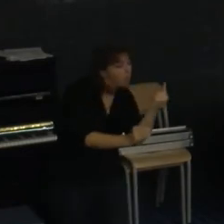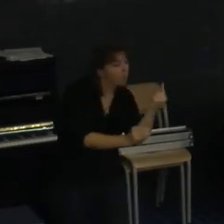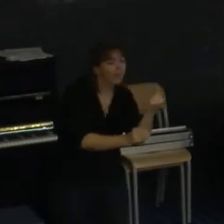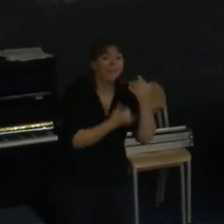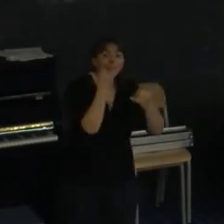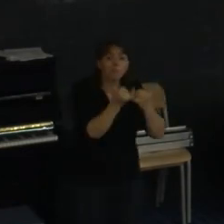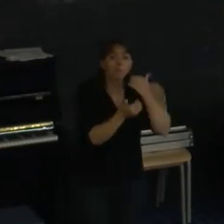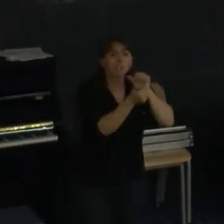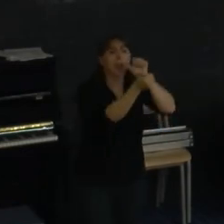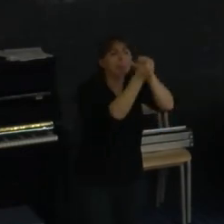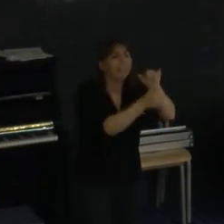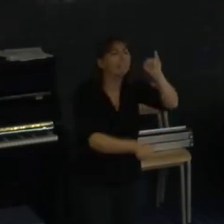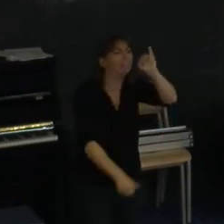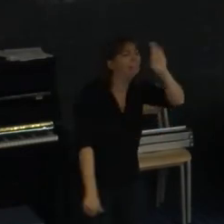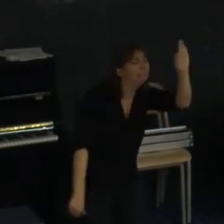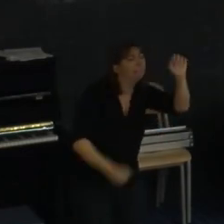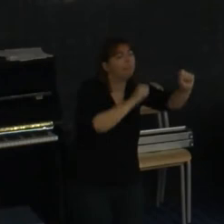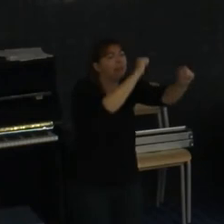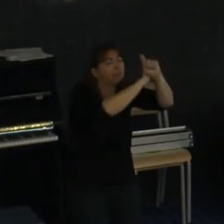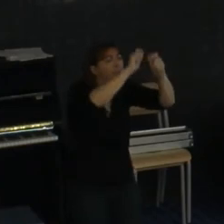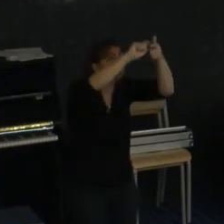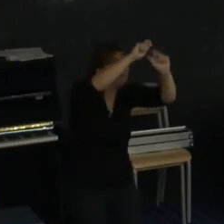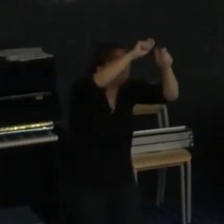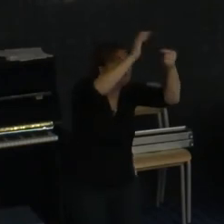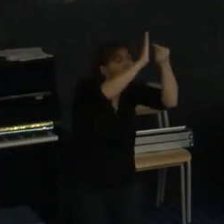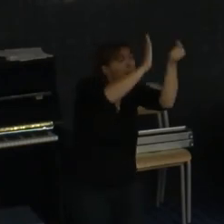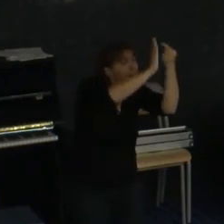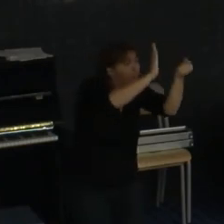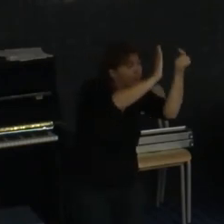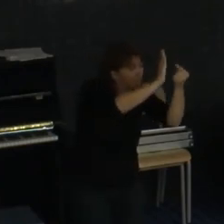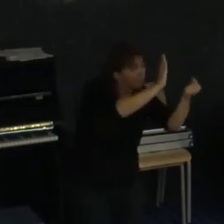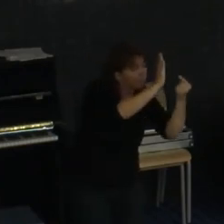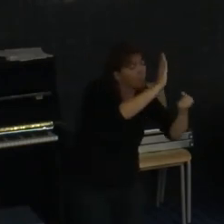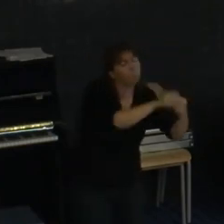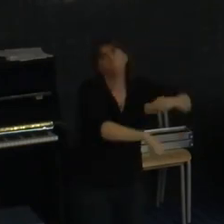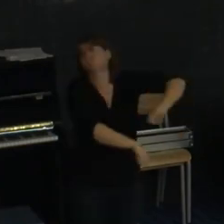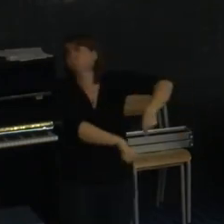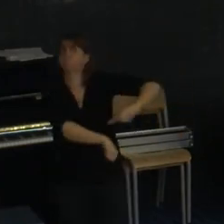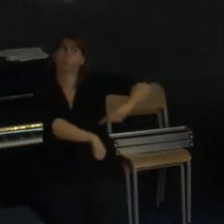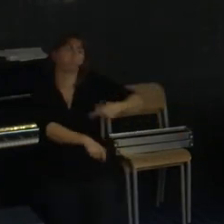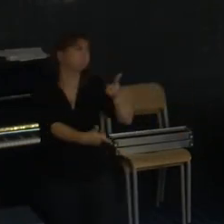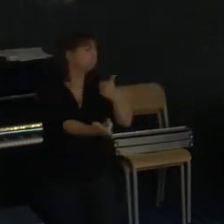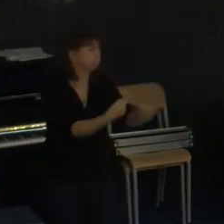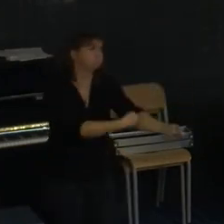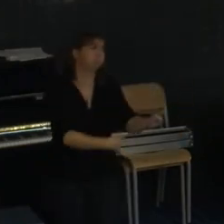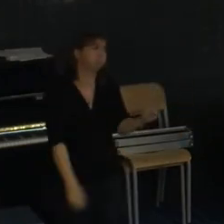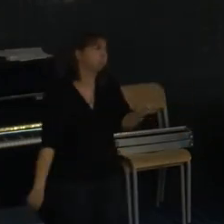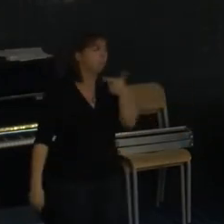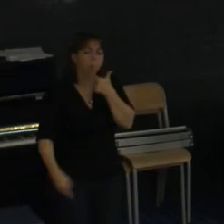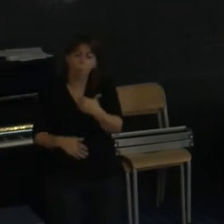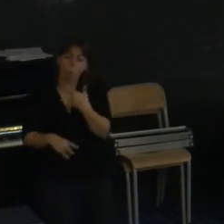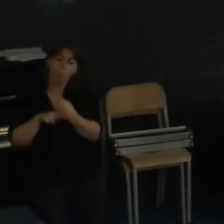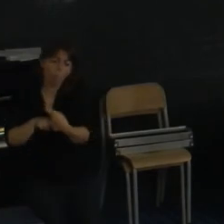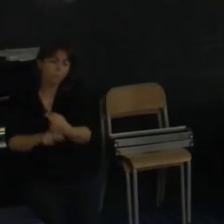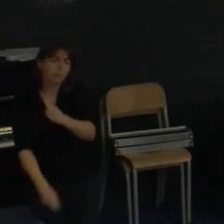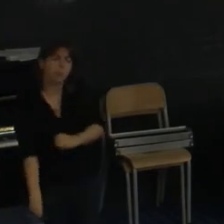faire des if, if j'ai une exception, à ce moment-là, je fais un print. Non, soyons plus intelligents quand même, utilisons un petit peu les outils comme on les a, et surtout parce